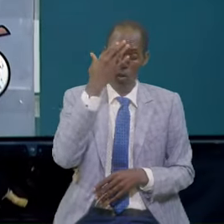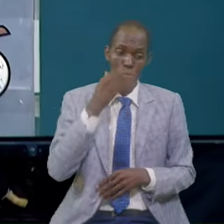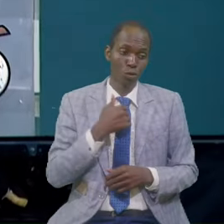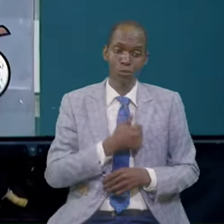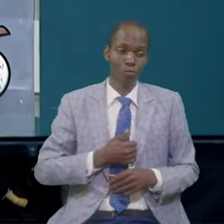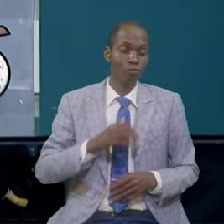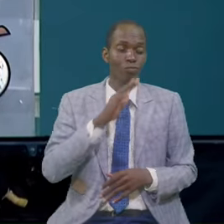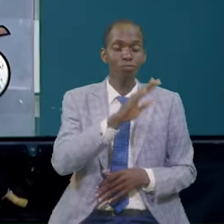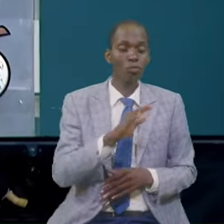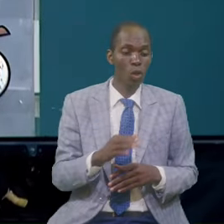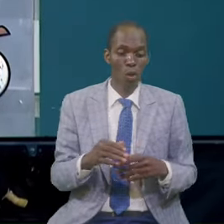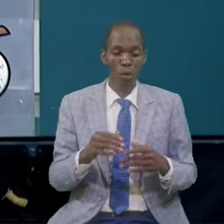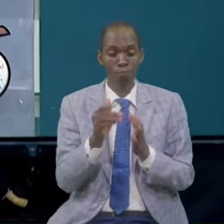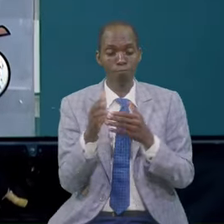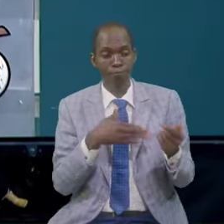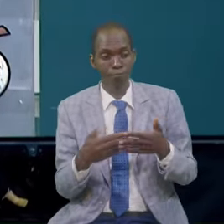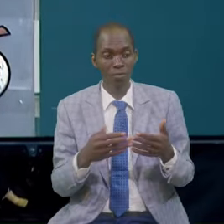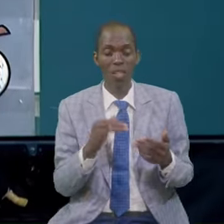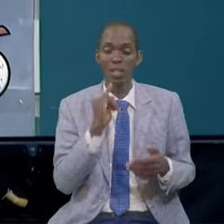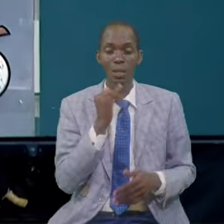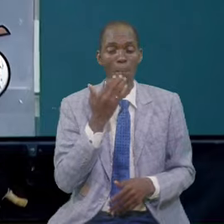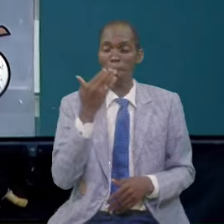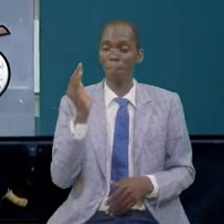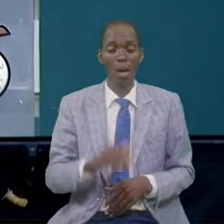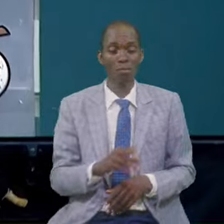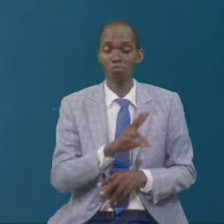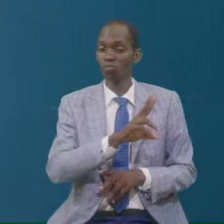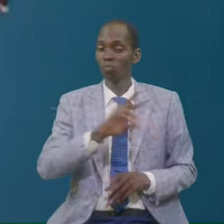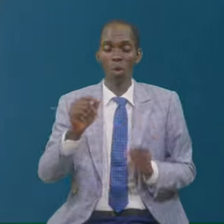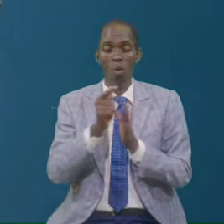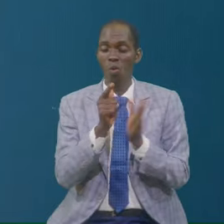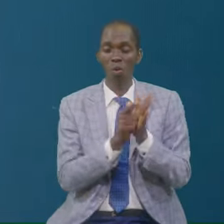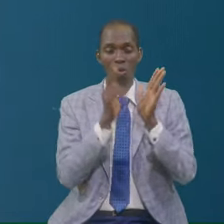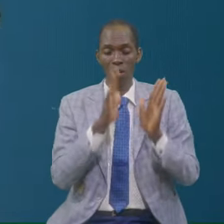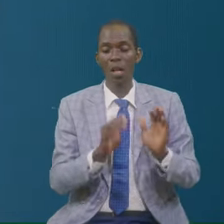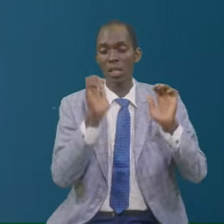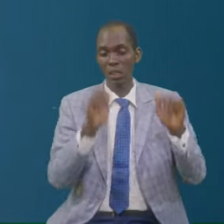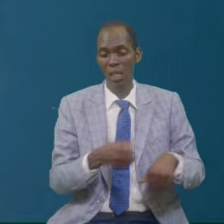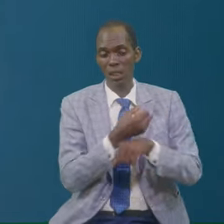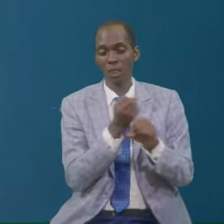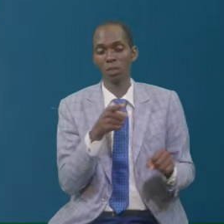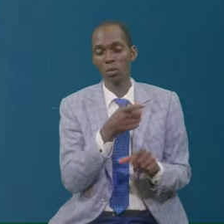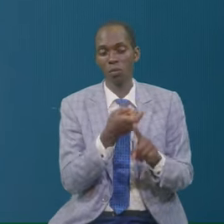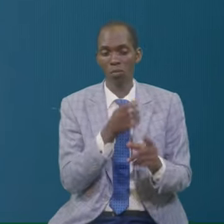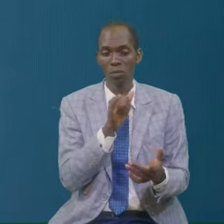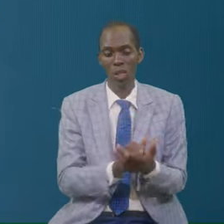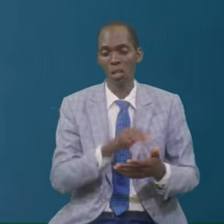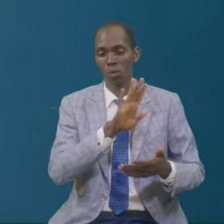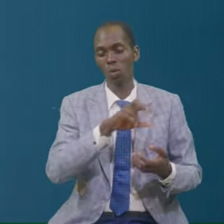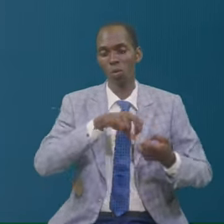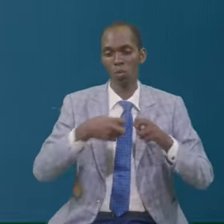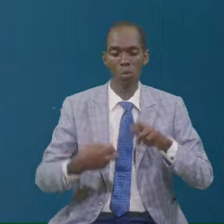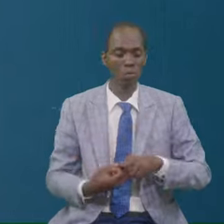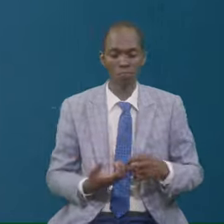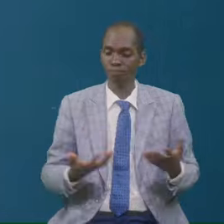lawyer could have, you know, helped you to get you out of the problem. ఒకవేళ కేసు చాలా చెడ్డగా ఉందనుకోండి, ఎంత